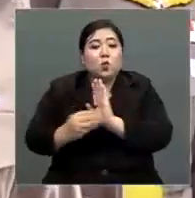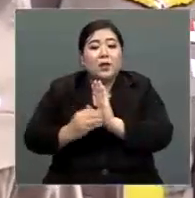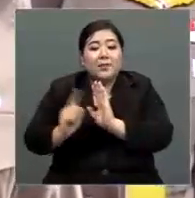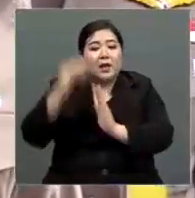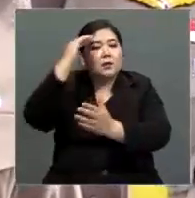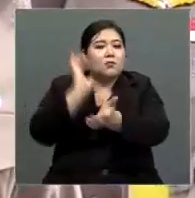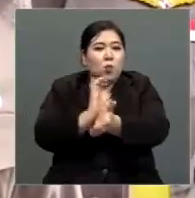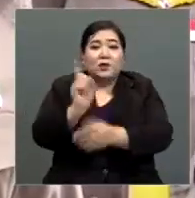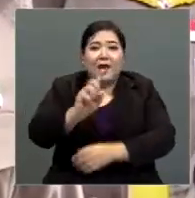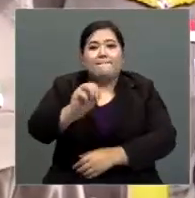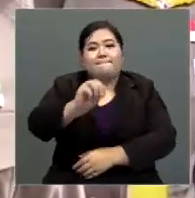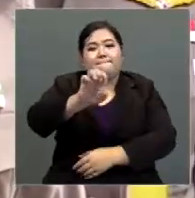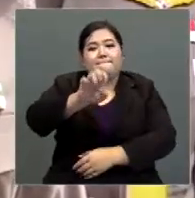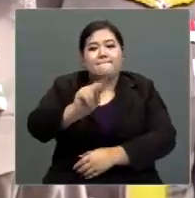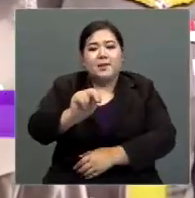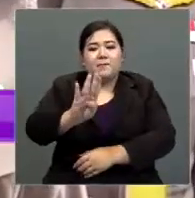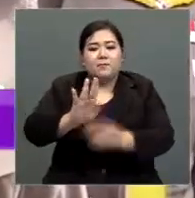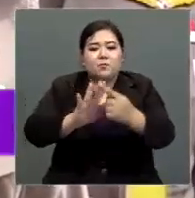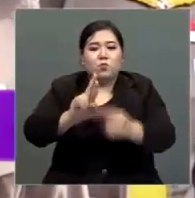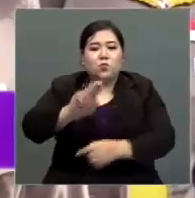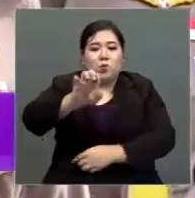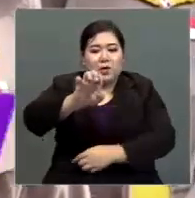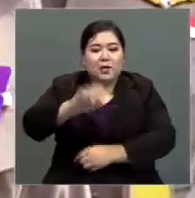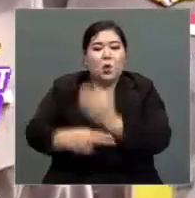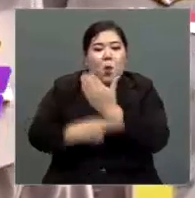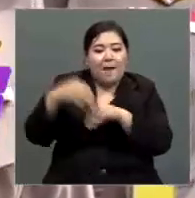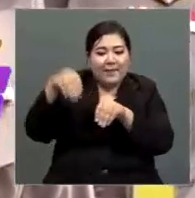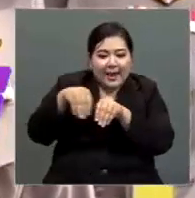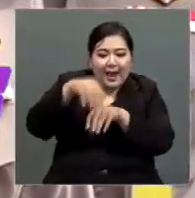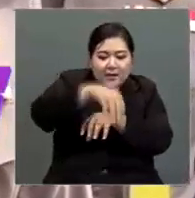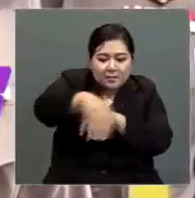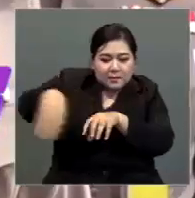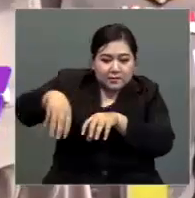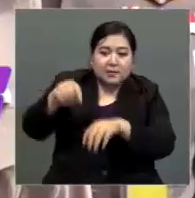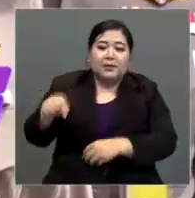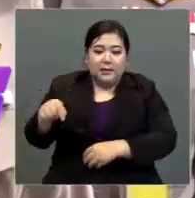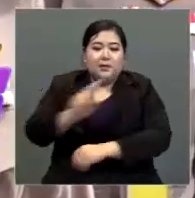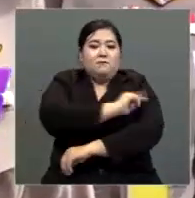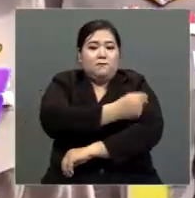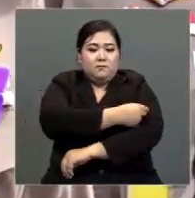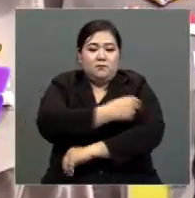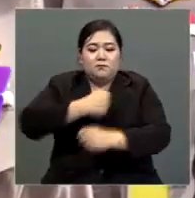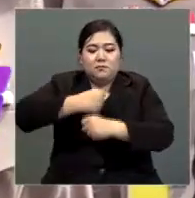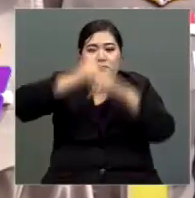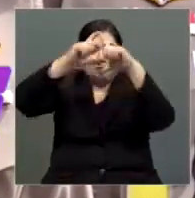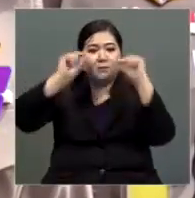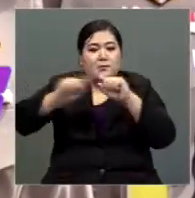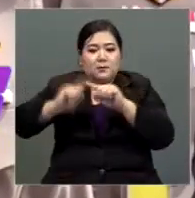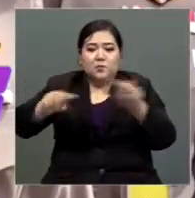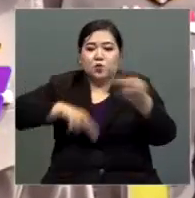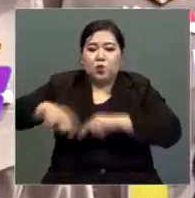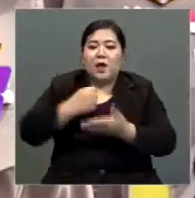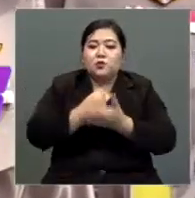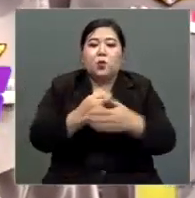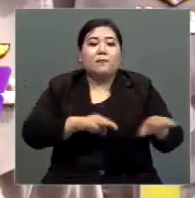ติเขตมีนบุรีและโรงแรมที่อยู่ใกล้เคียงรวมถึงบุคลากรทางการแพทย์ก็เตรียมพร้อมที่จะเข้าไปดูแลส่วนจังหวัดอื่นๆได้สั่ง